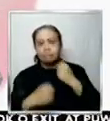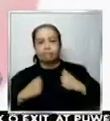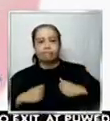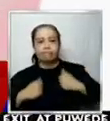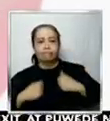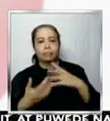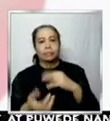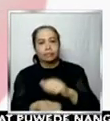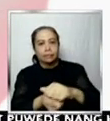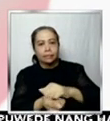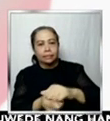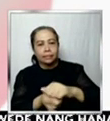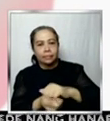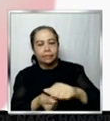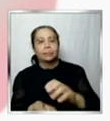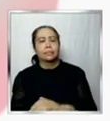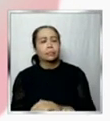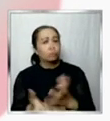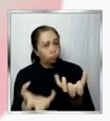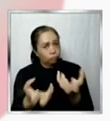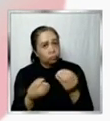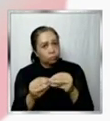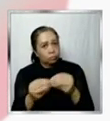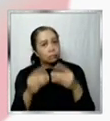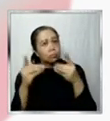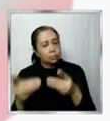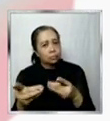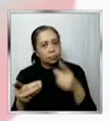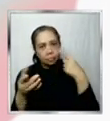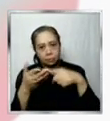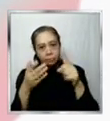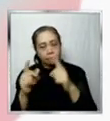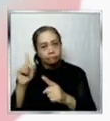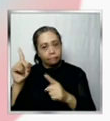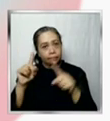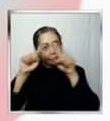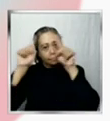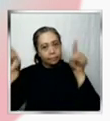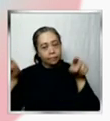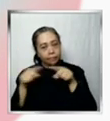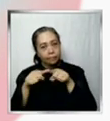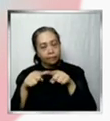Sa mga nais pa pong mag-donate, i-check lang ang